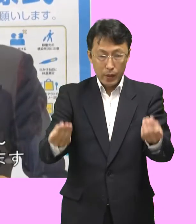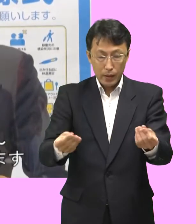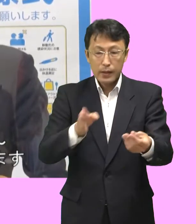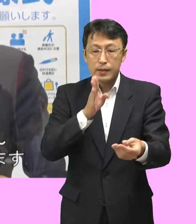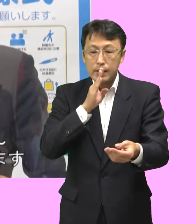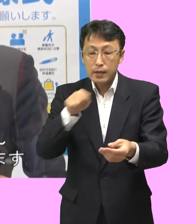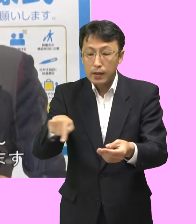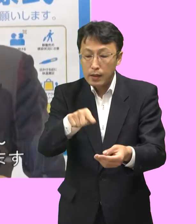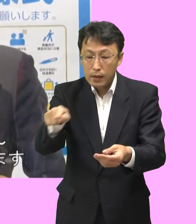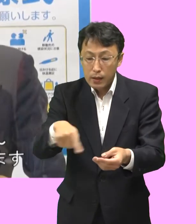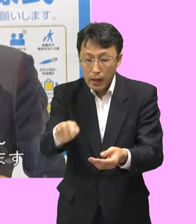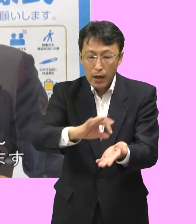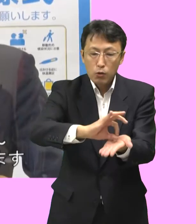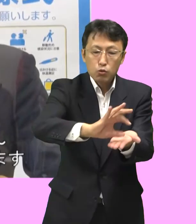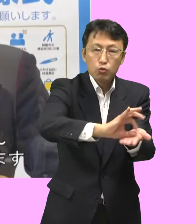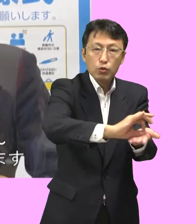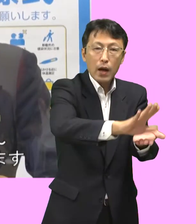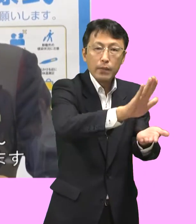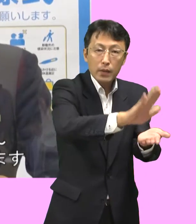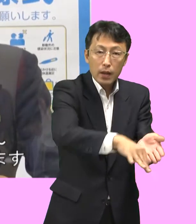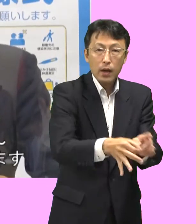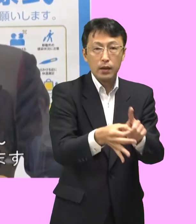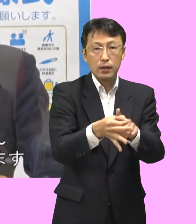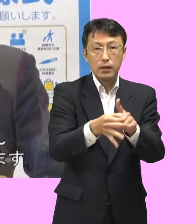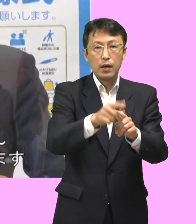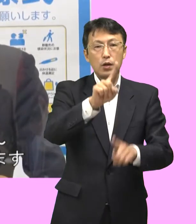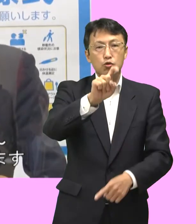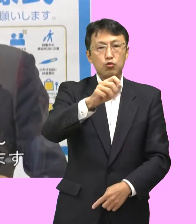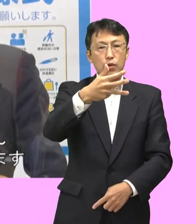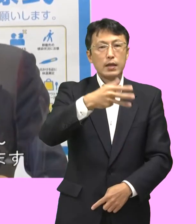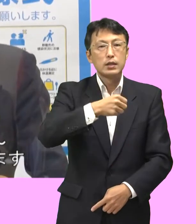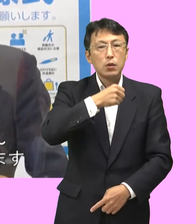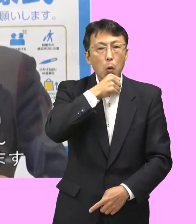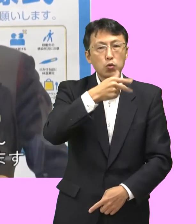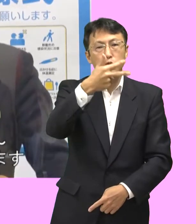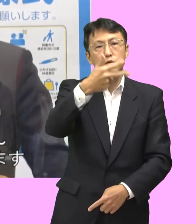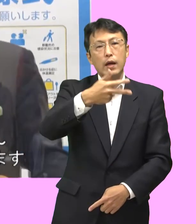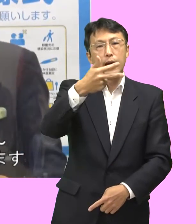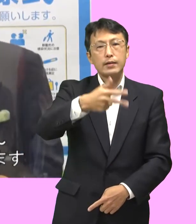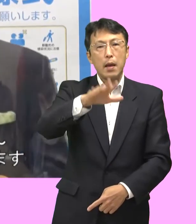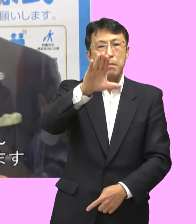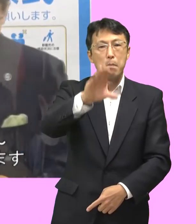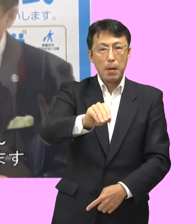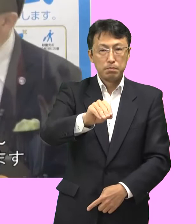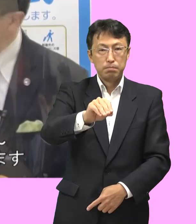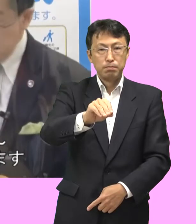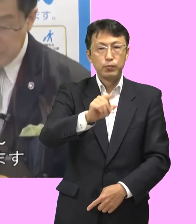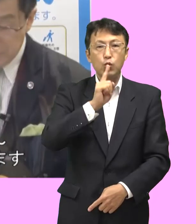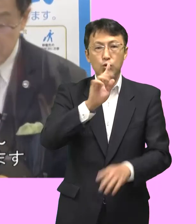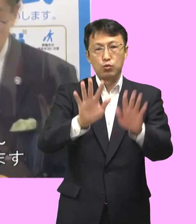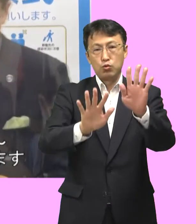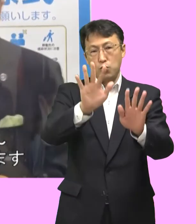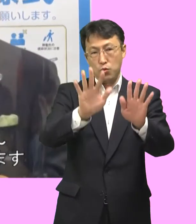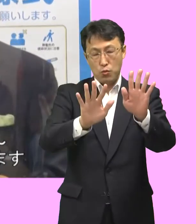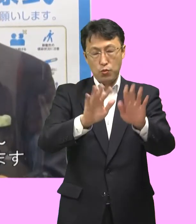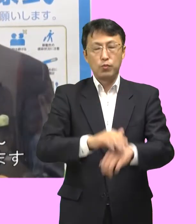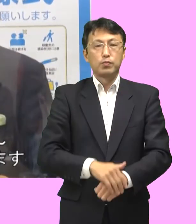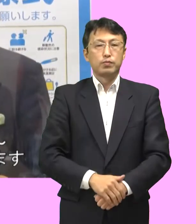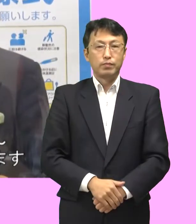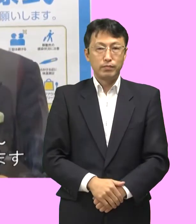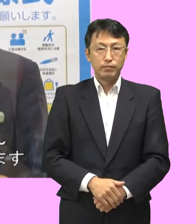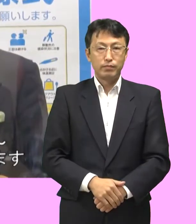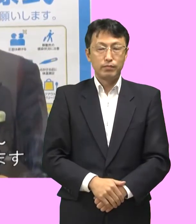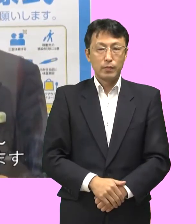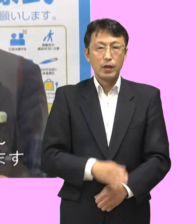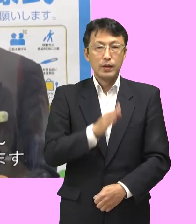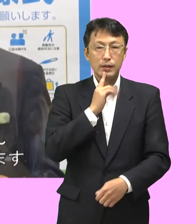金額は18億7000万円という状況になっております。まあ、加盟数、点数といい